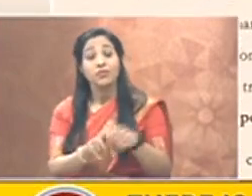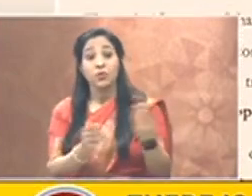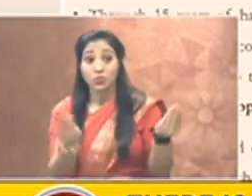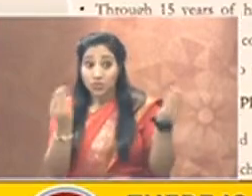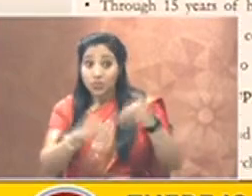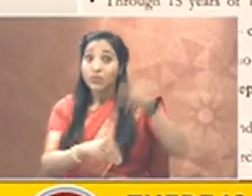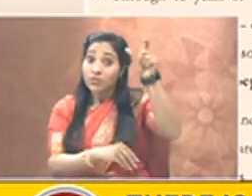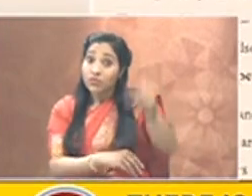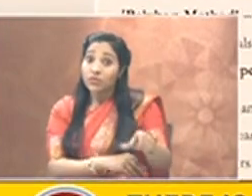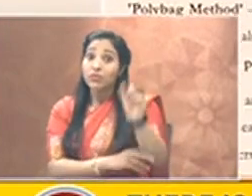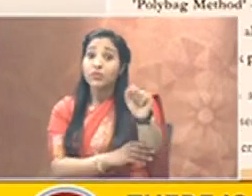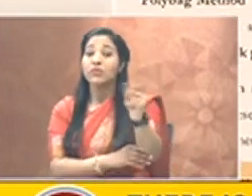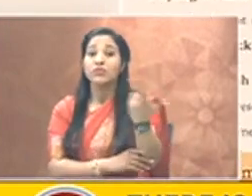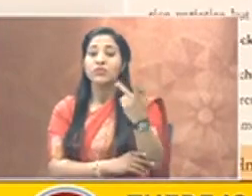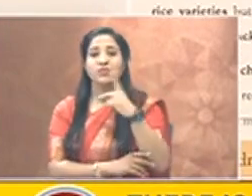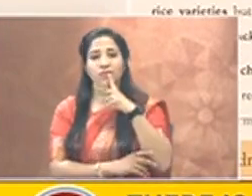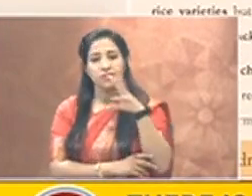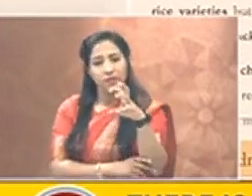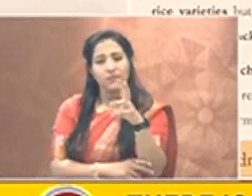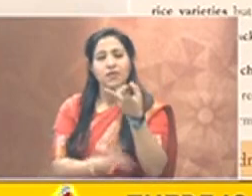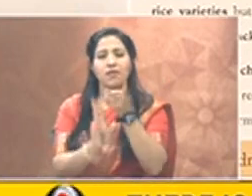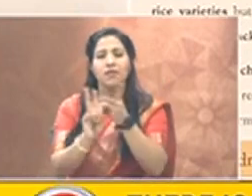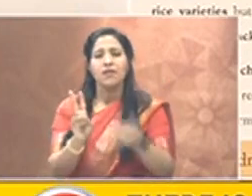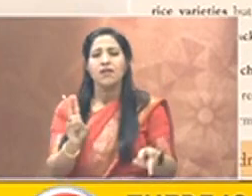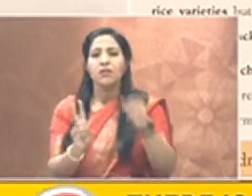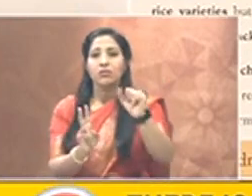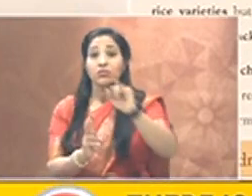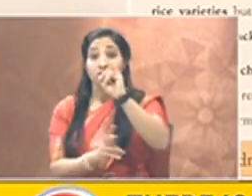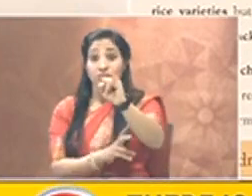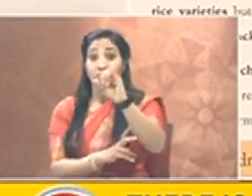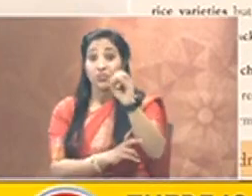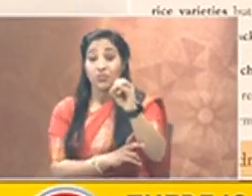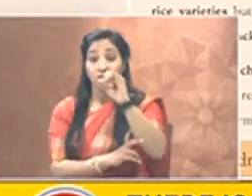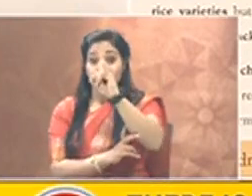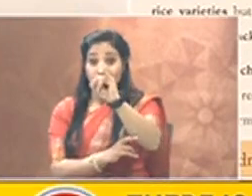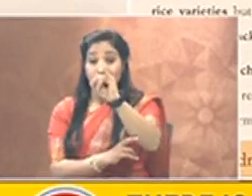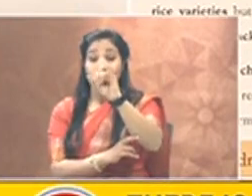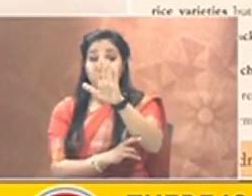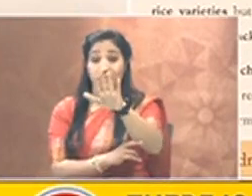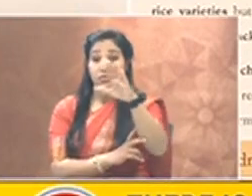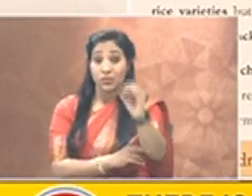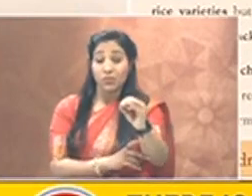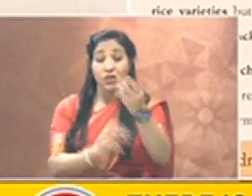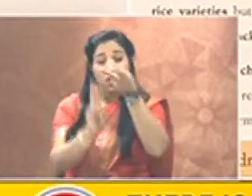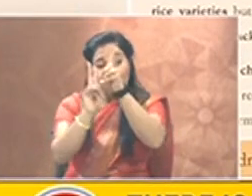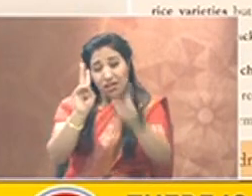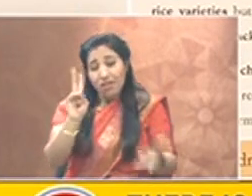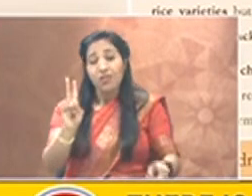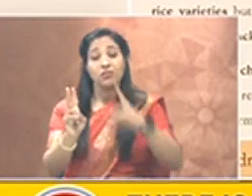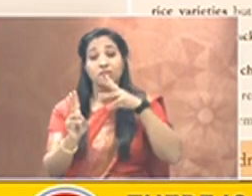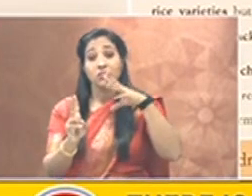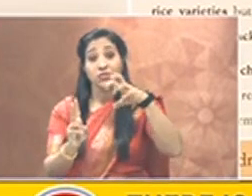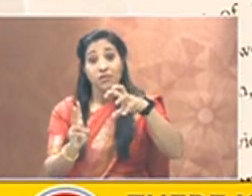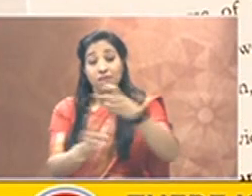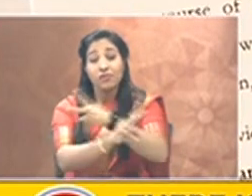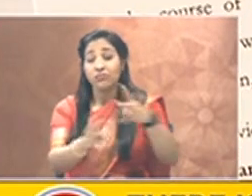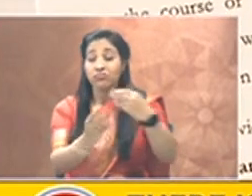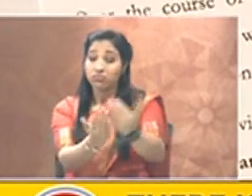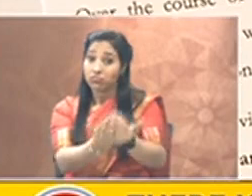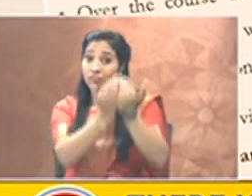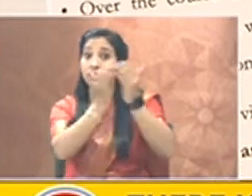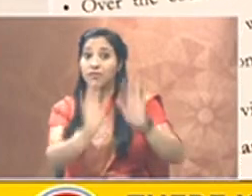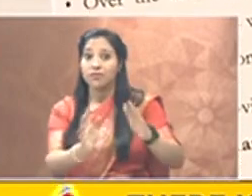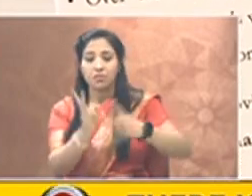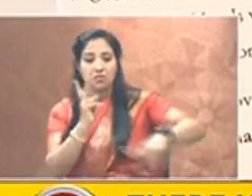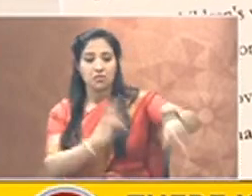हैं जिन्होंने चावल की 650 से अधिक किस्मों के संरक्षण का काम किया है। एक